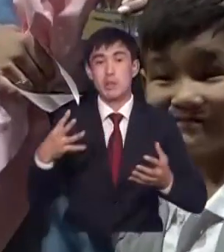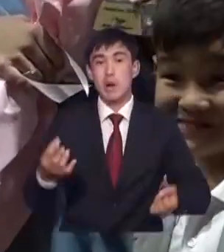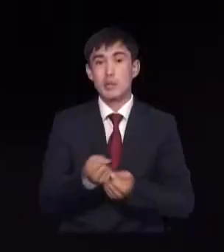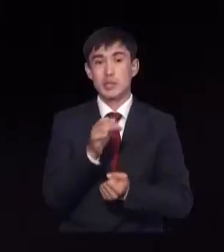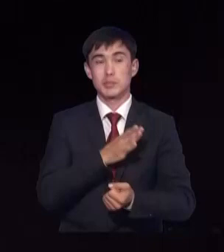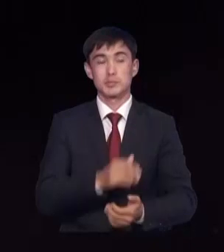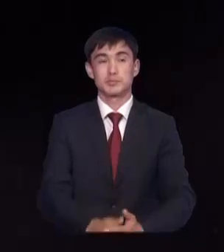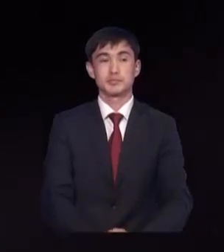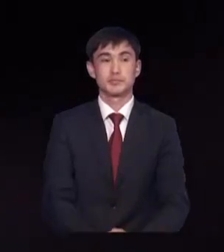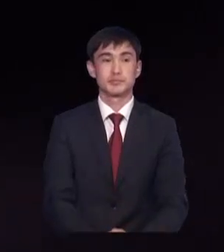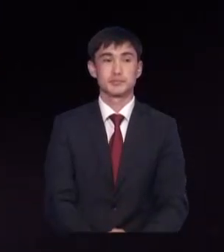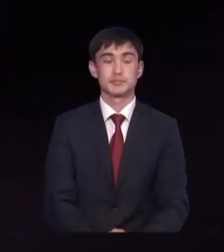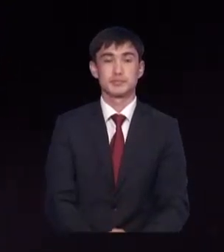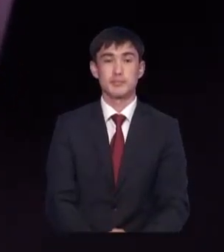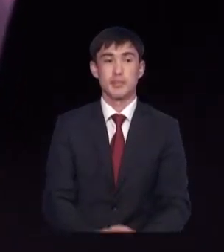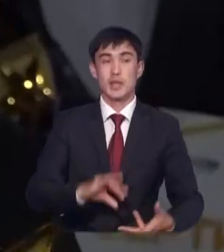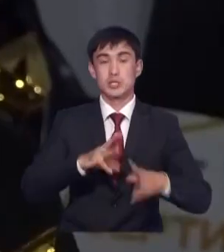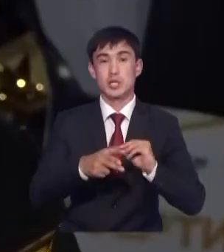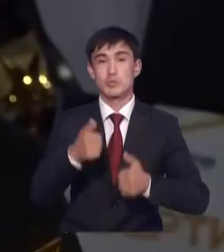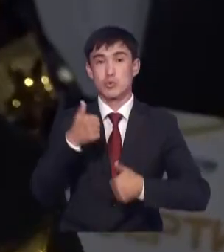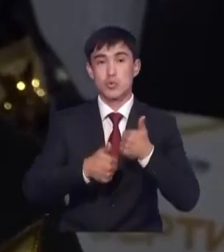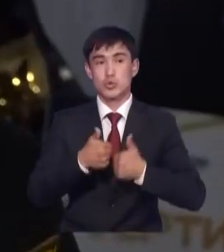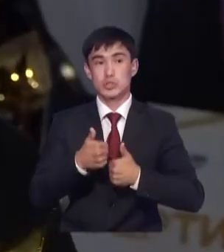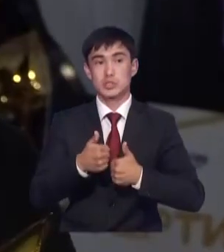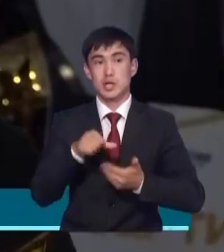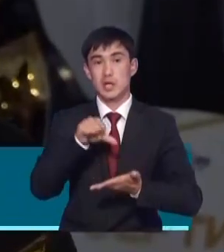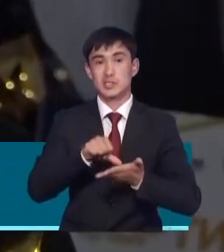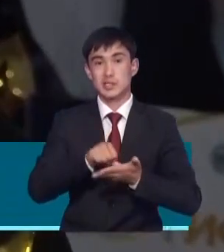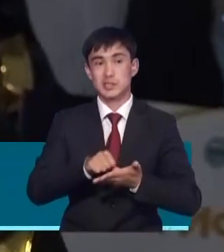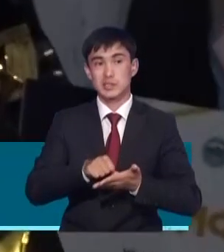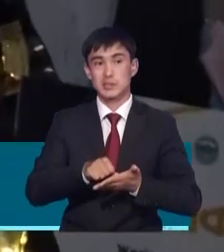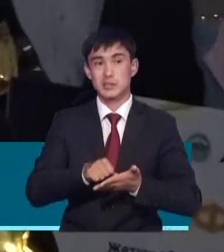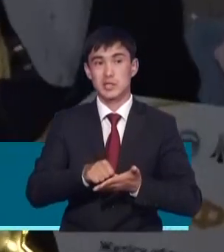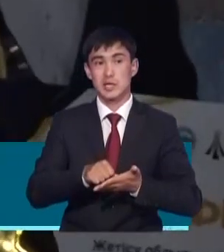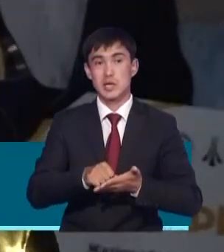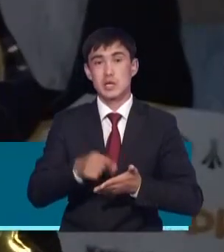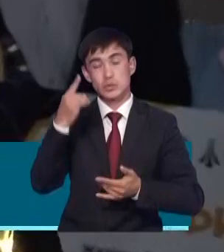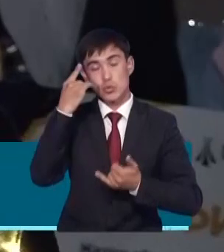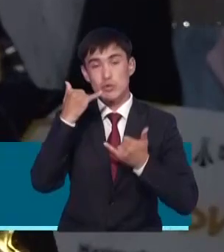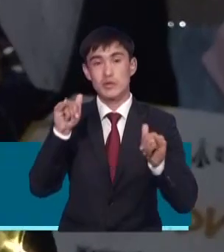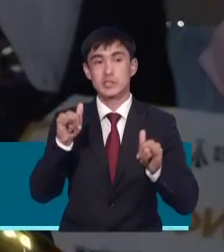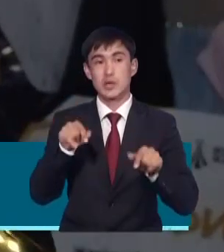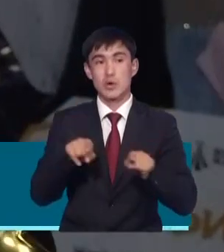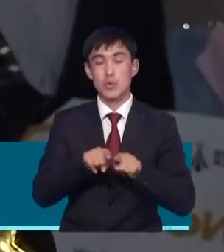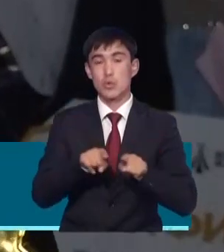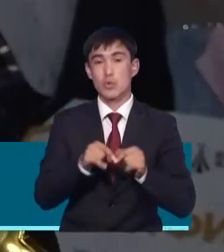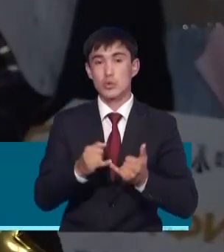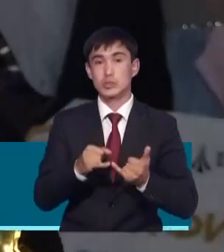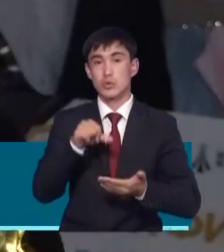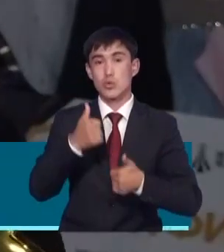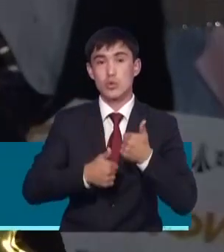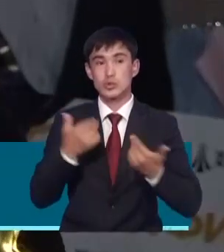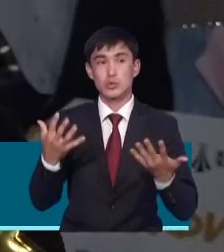қалыпты. Жалпы осы көшбасшы конкурсына мен өзім қатысқанымды білген кезде өте қатты таңғалдым. Және осы конкурсты